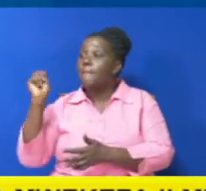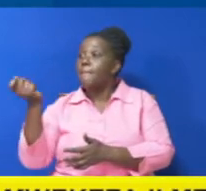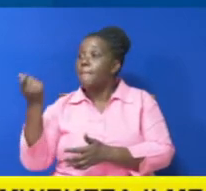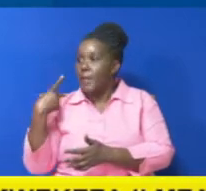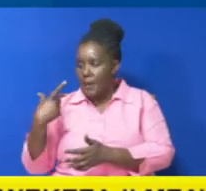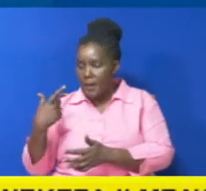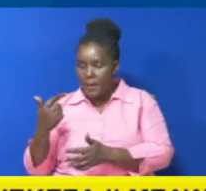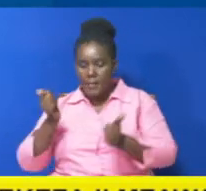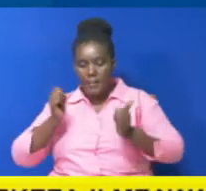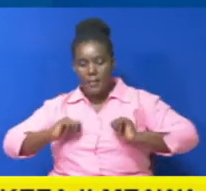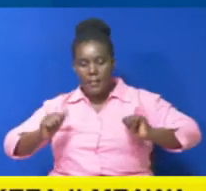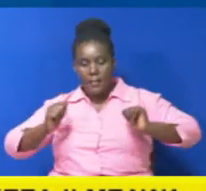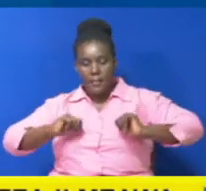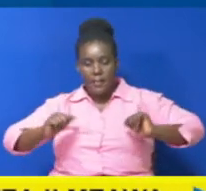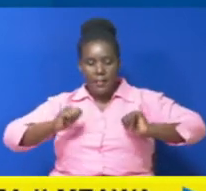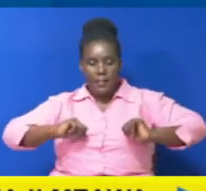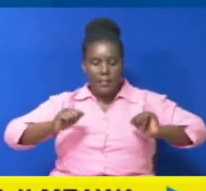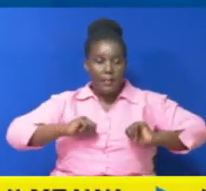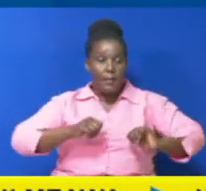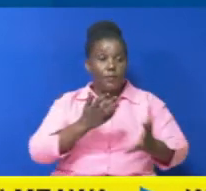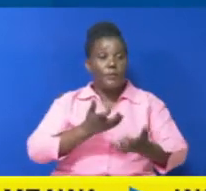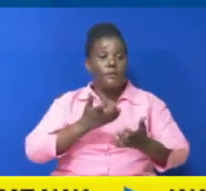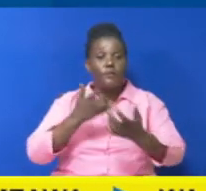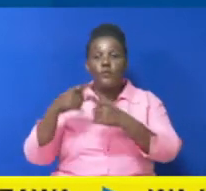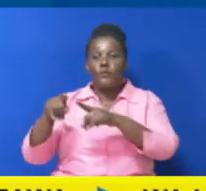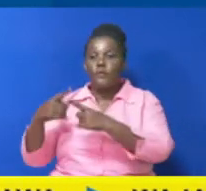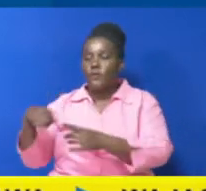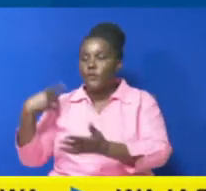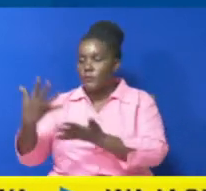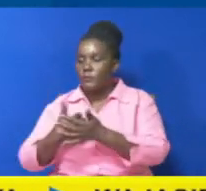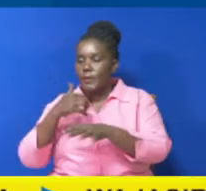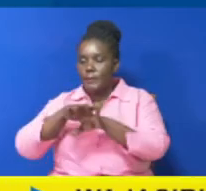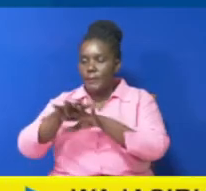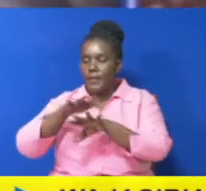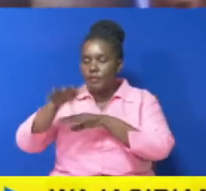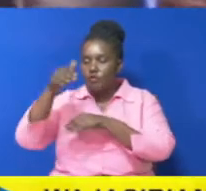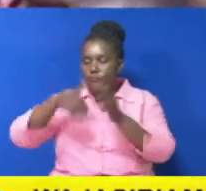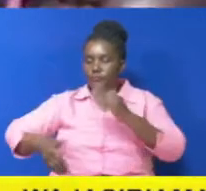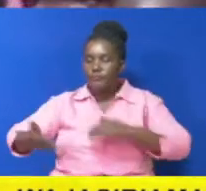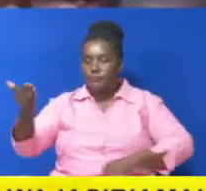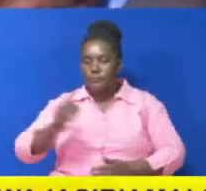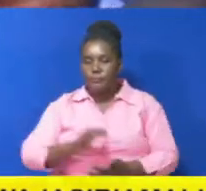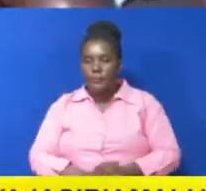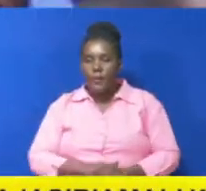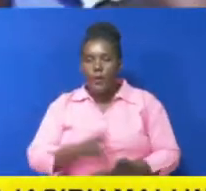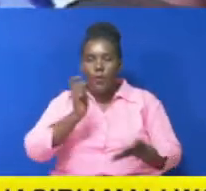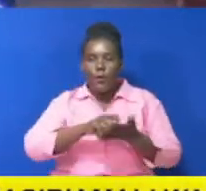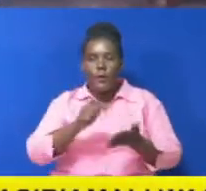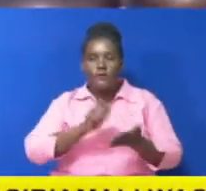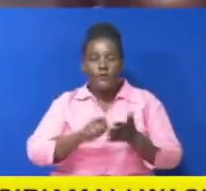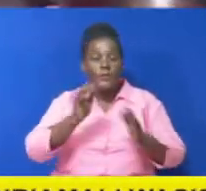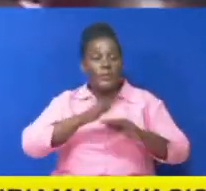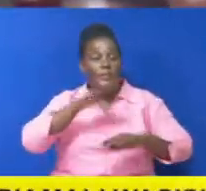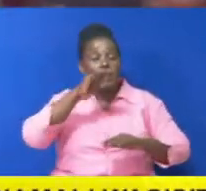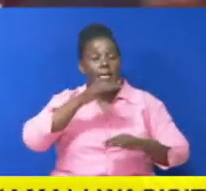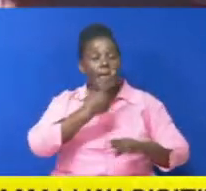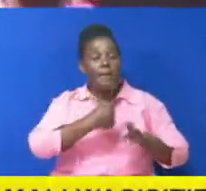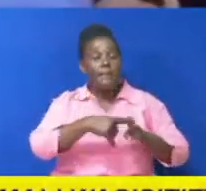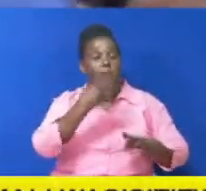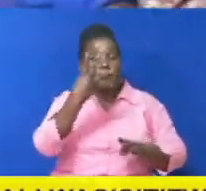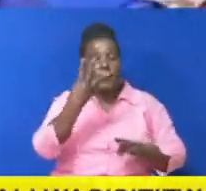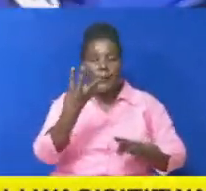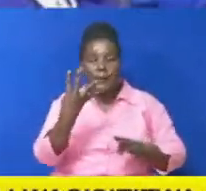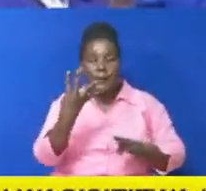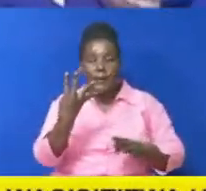vivutio mbalimbali vilivyopo mkoani humo. Tupate taarifa zaidi. Ni ziara ya wanafunzi zaidi ya 400 kutoka katika baadhi